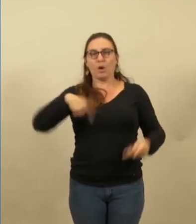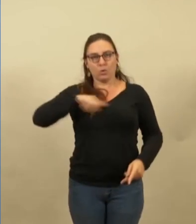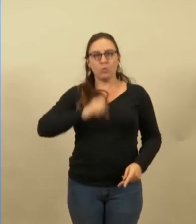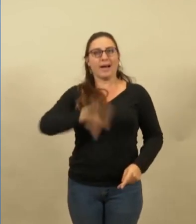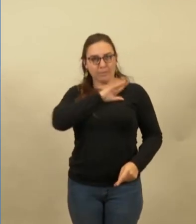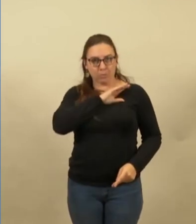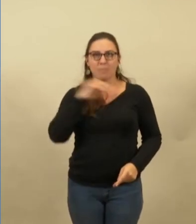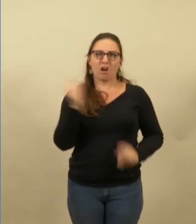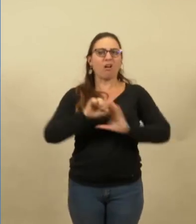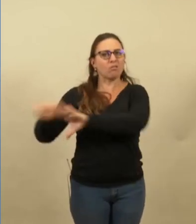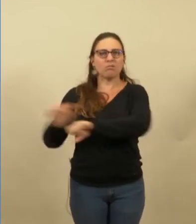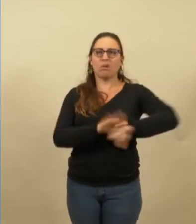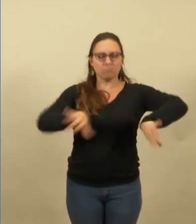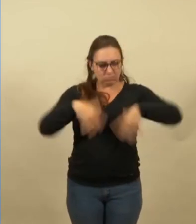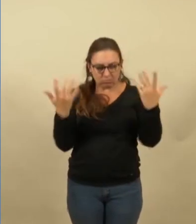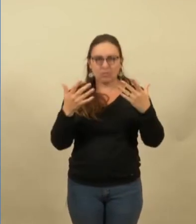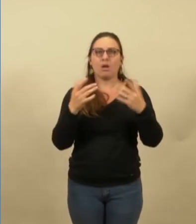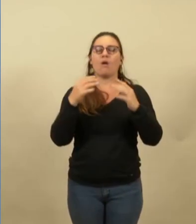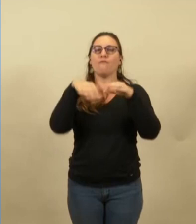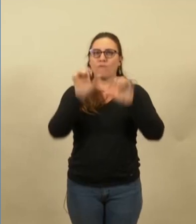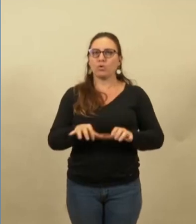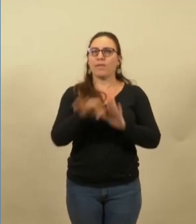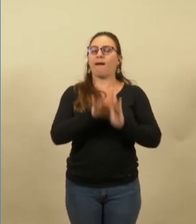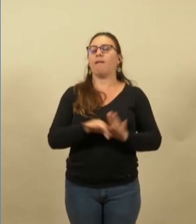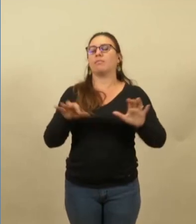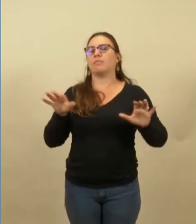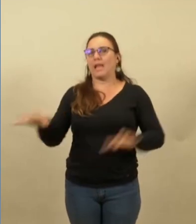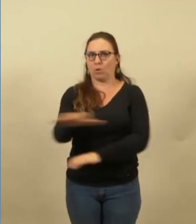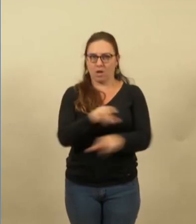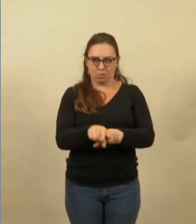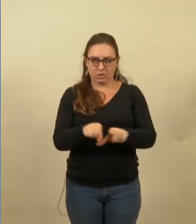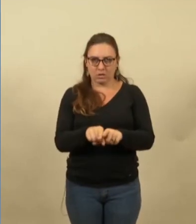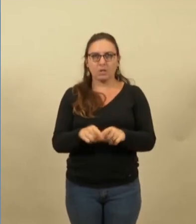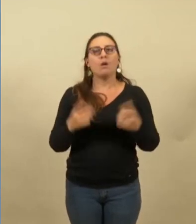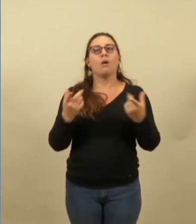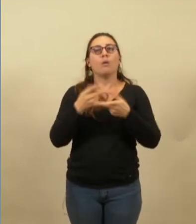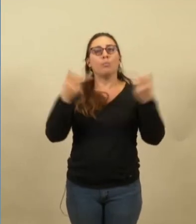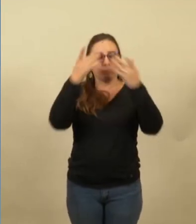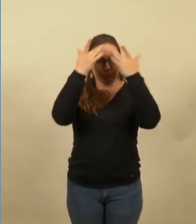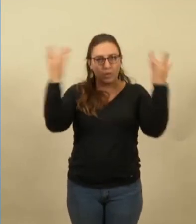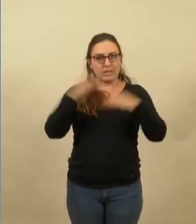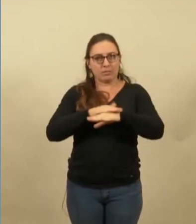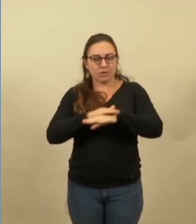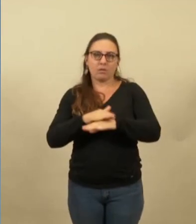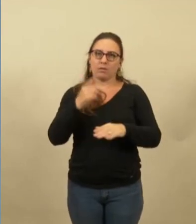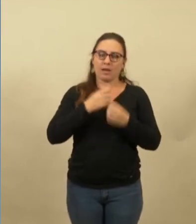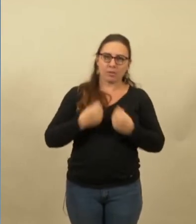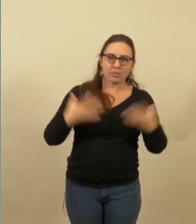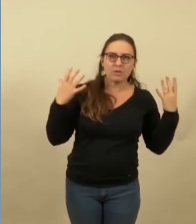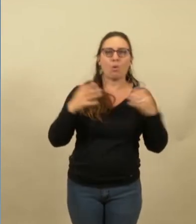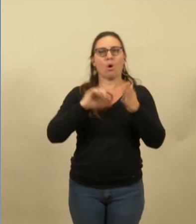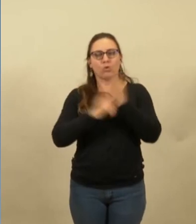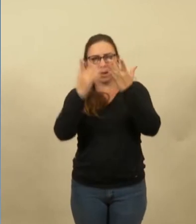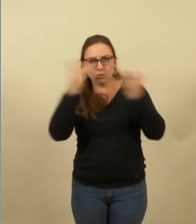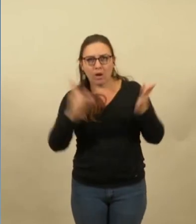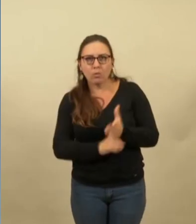locaux quel que soit leur bord et des fonctionnaires territoriaux et nos priorités politiques en matière de politiques culturelle sont plutôt de l'ordre de l'émancipation l'exercice 3